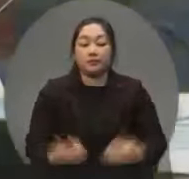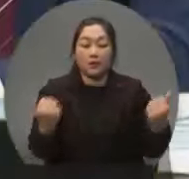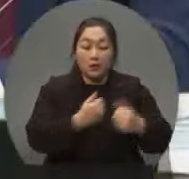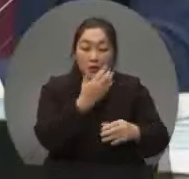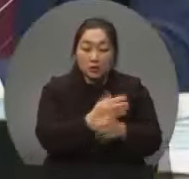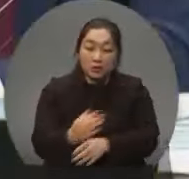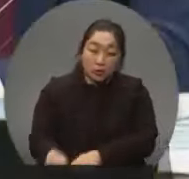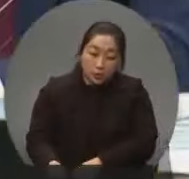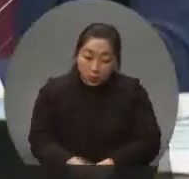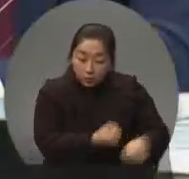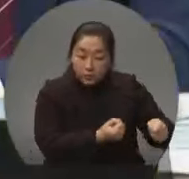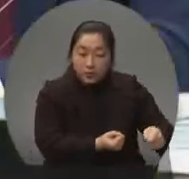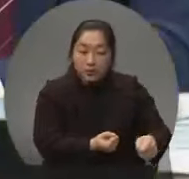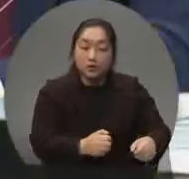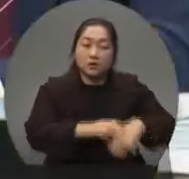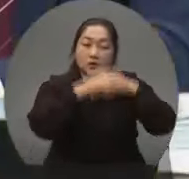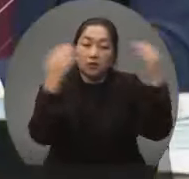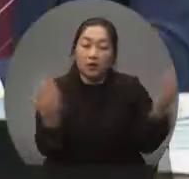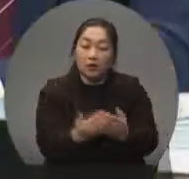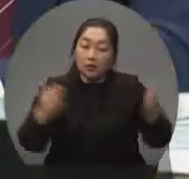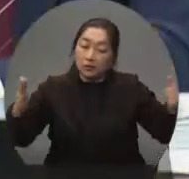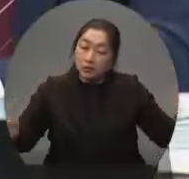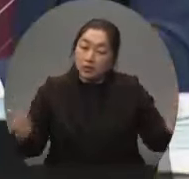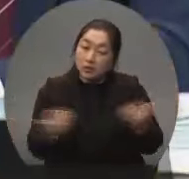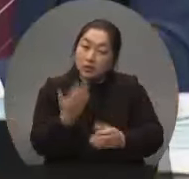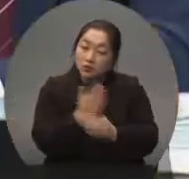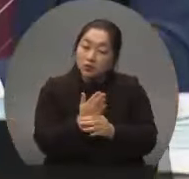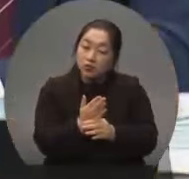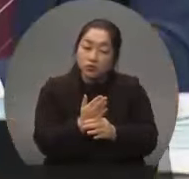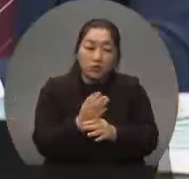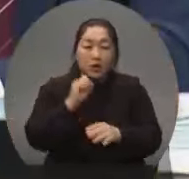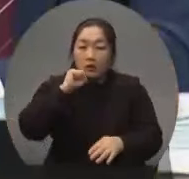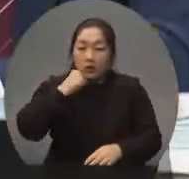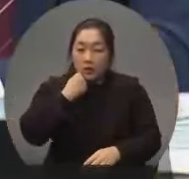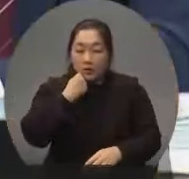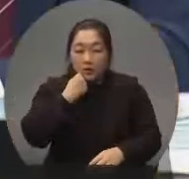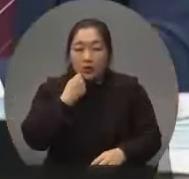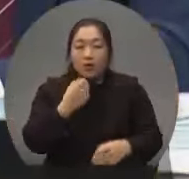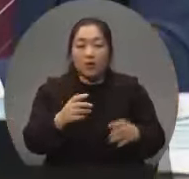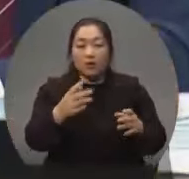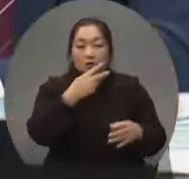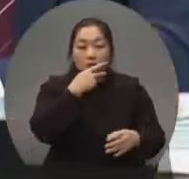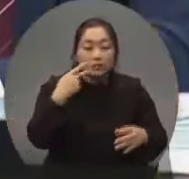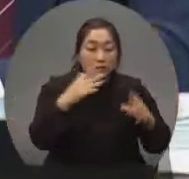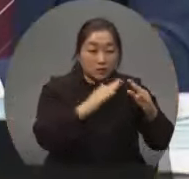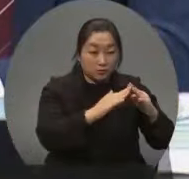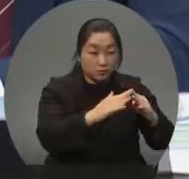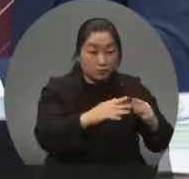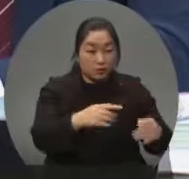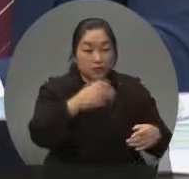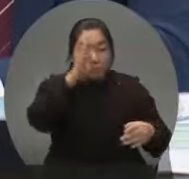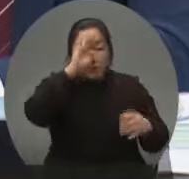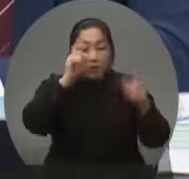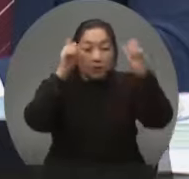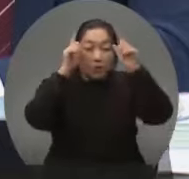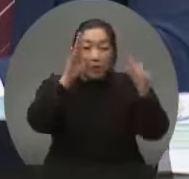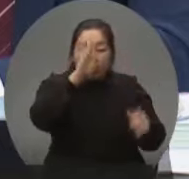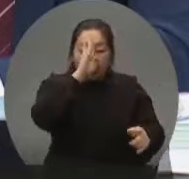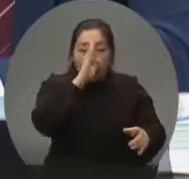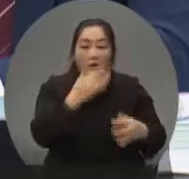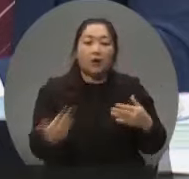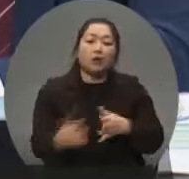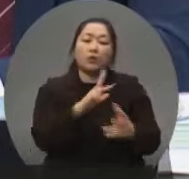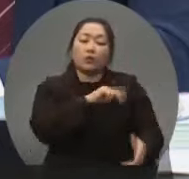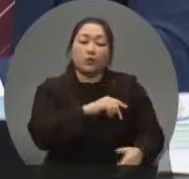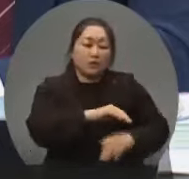골프의 경우 회기 전체를 근무 시간으로 보긴 어렵고 럼피 스킨도 도의원이 나설 일은 아니었다는 결론을